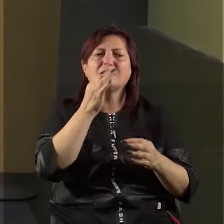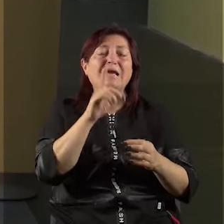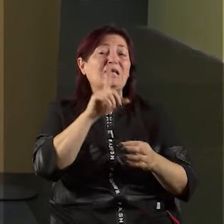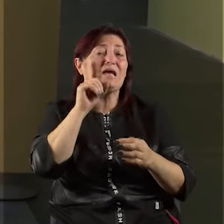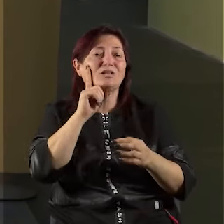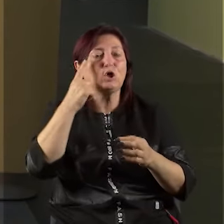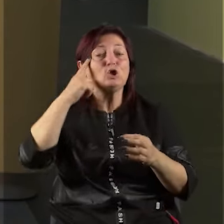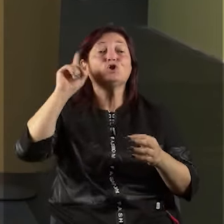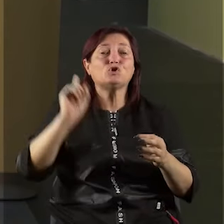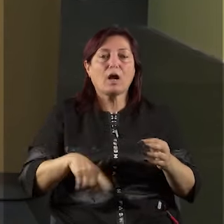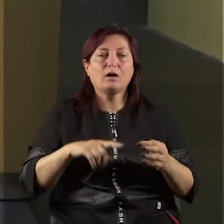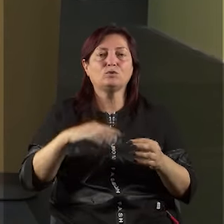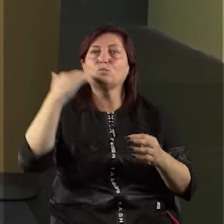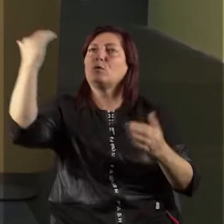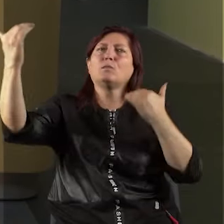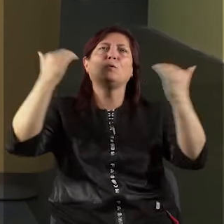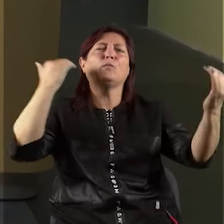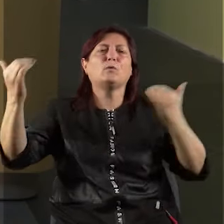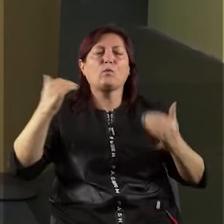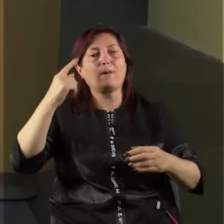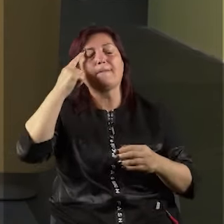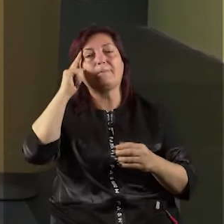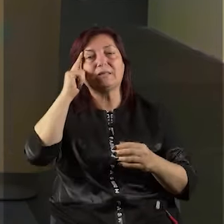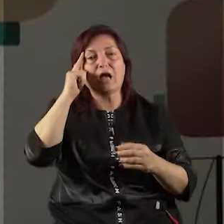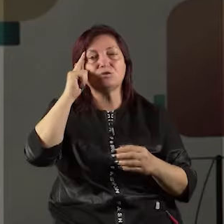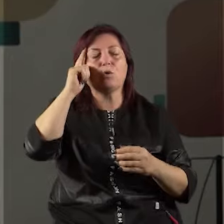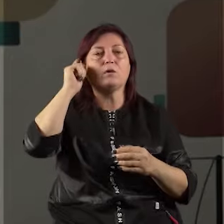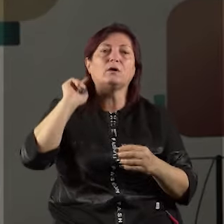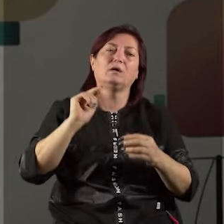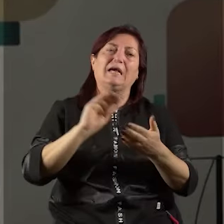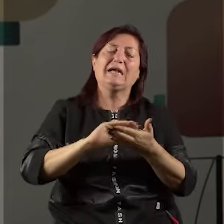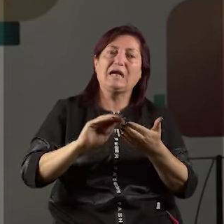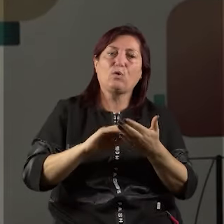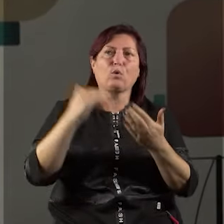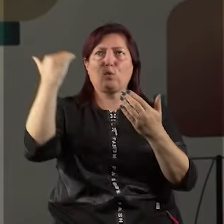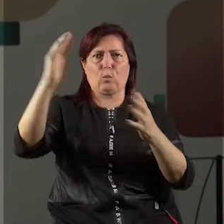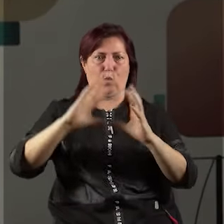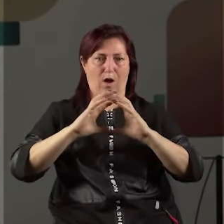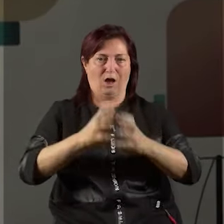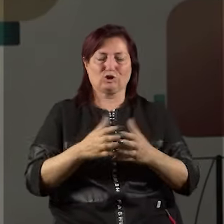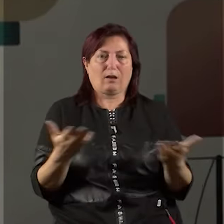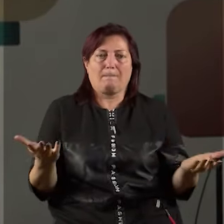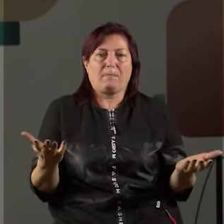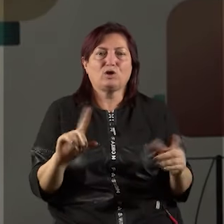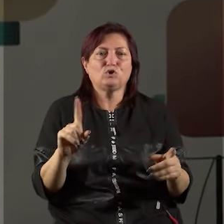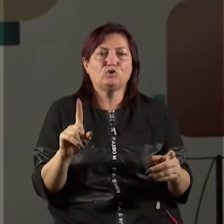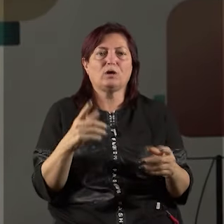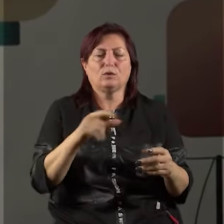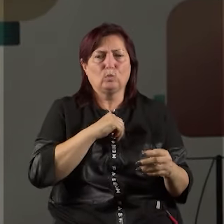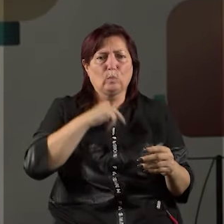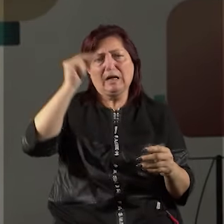ճանաչում է նաև այն երկիր, այն երկրի մտածող գրողի աշխարը, մի խոսքով, բա ինչ է, այդպես չի